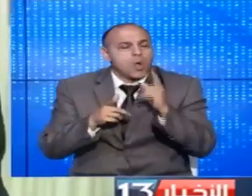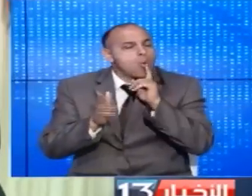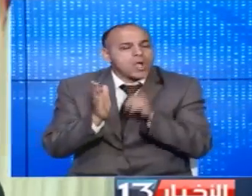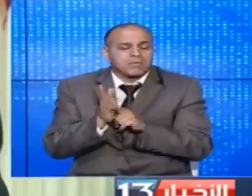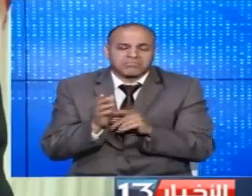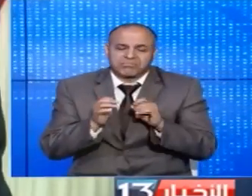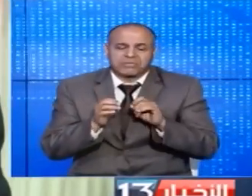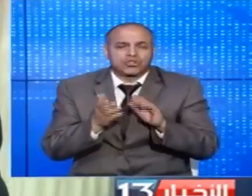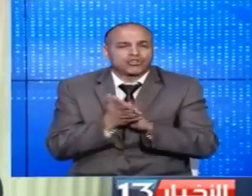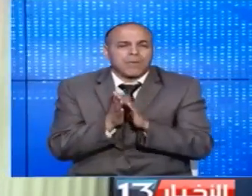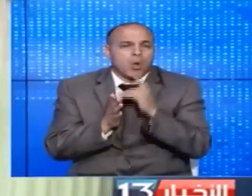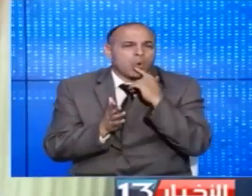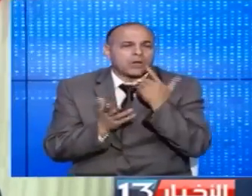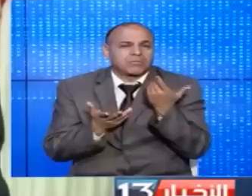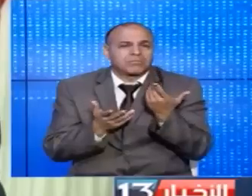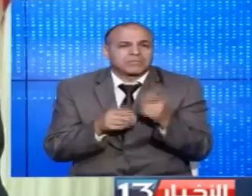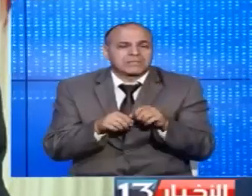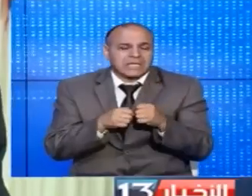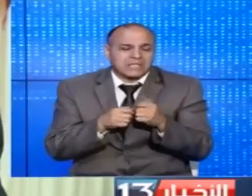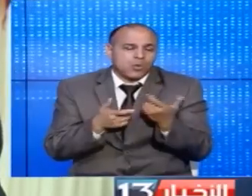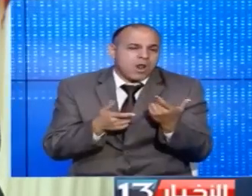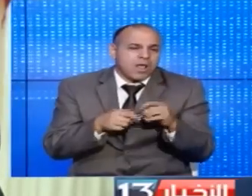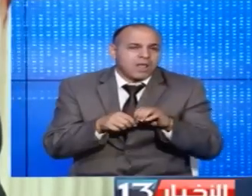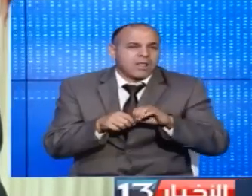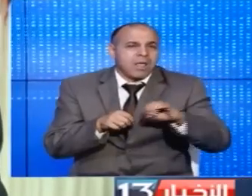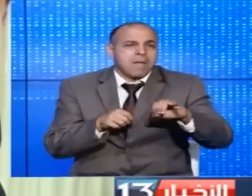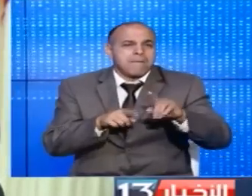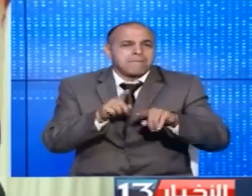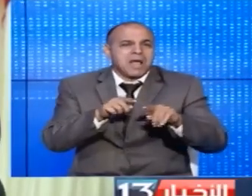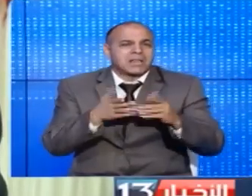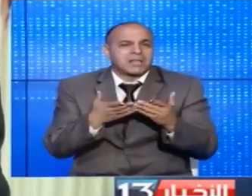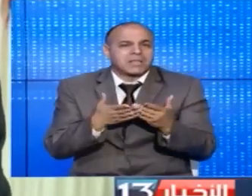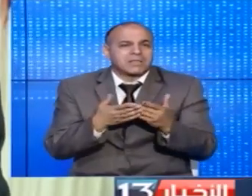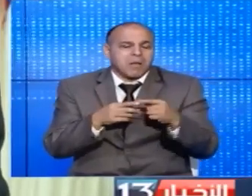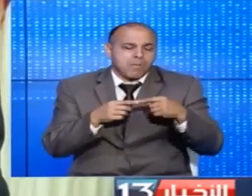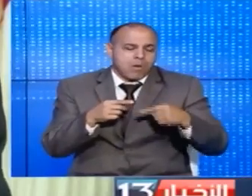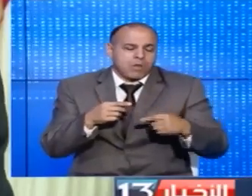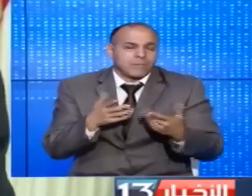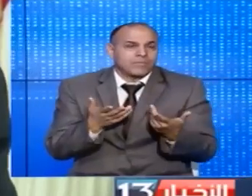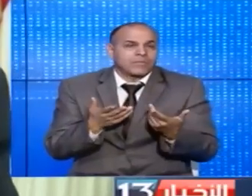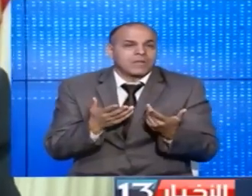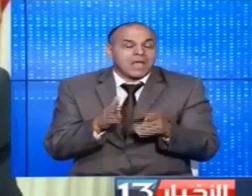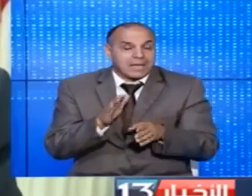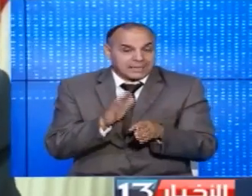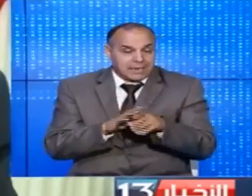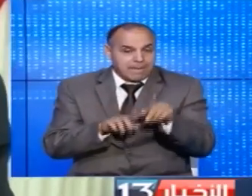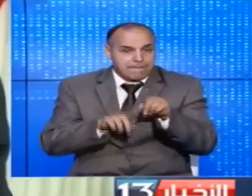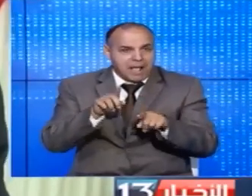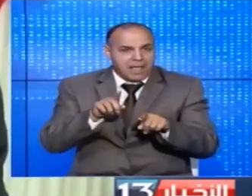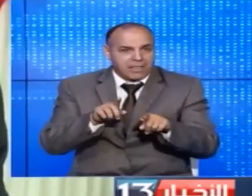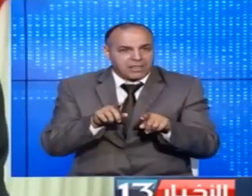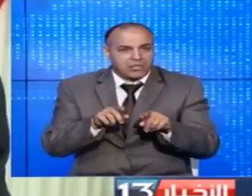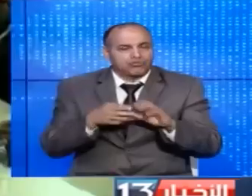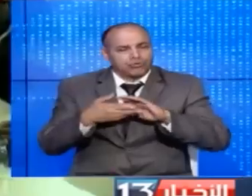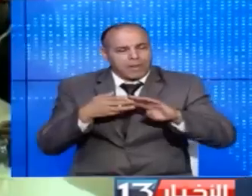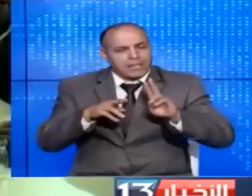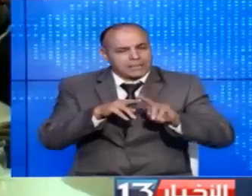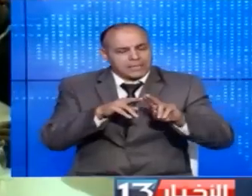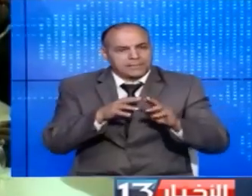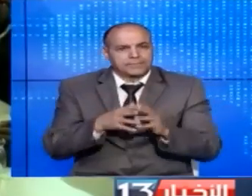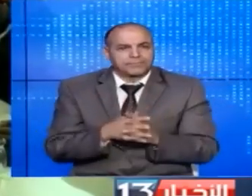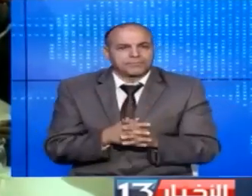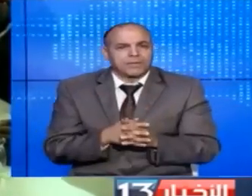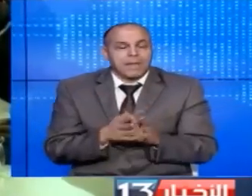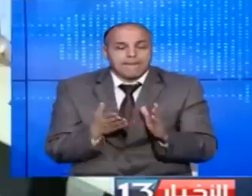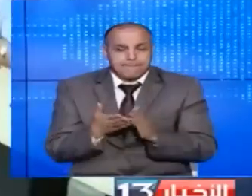بواجبها أو الشبكات اللي متهرئة أو الشبكات اللي فيها بعض من النقاص، وانطلقنا في بعض تهيئة بعض الشبكات.